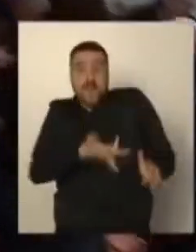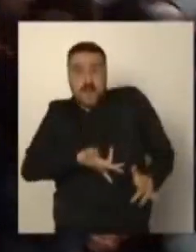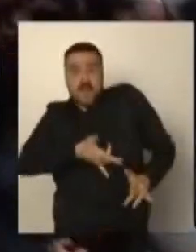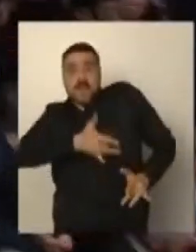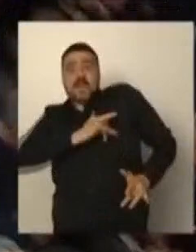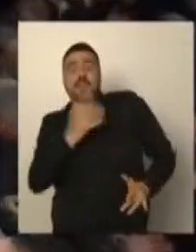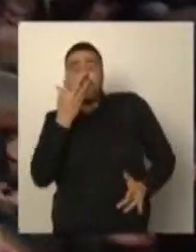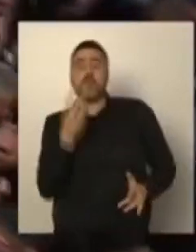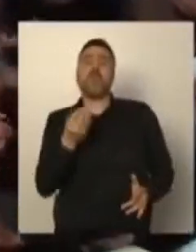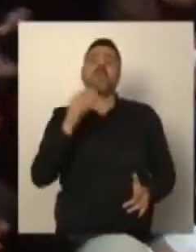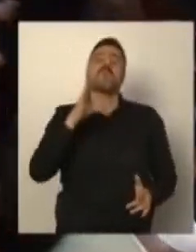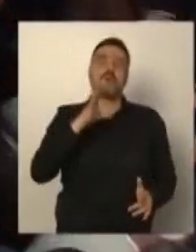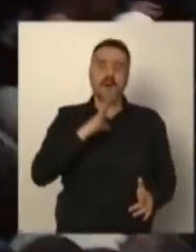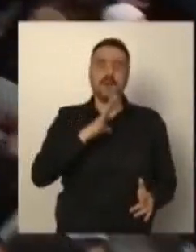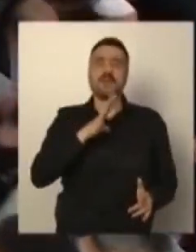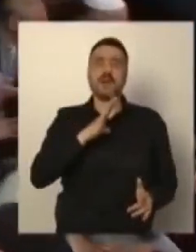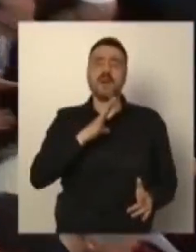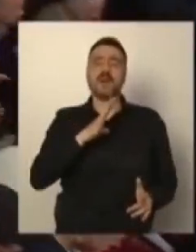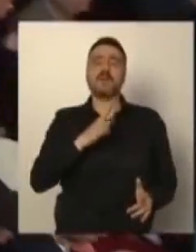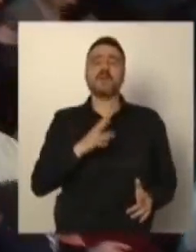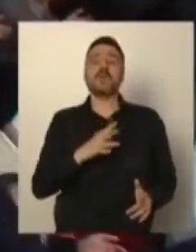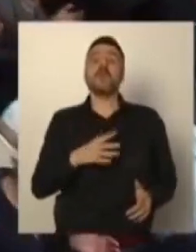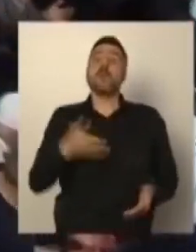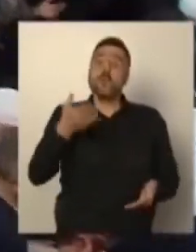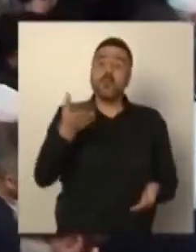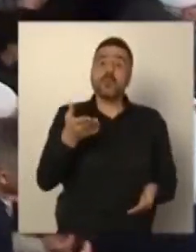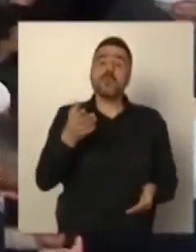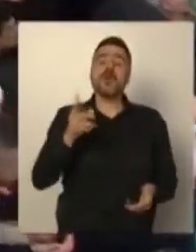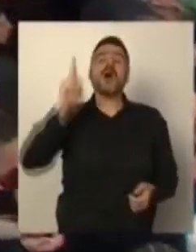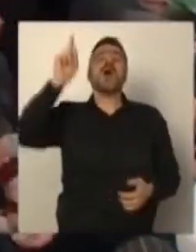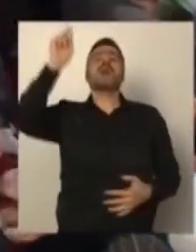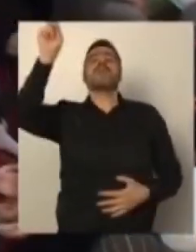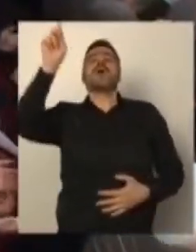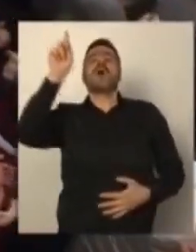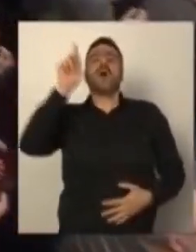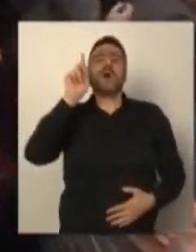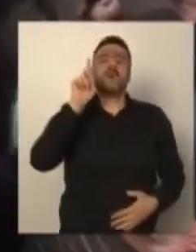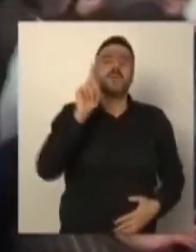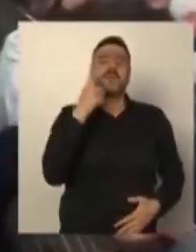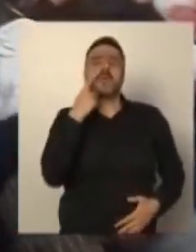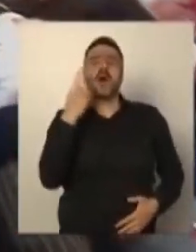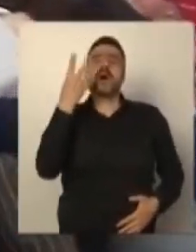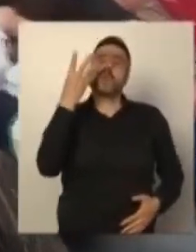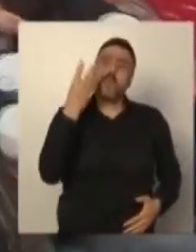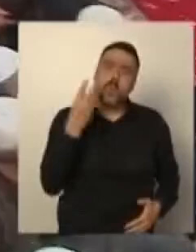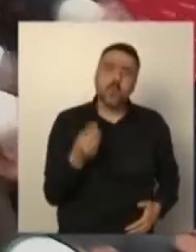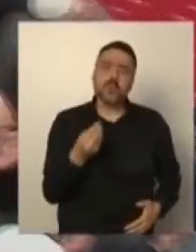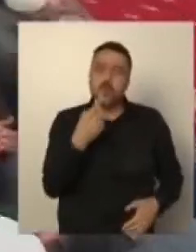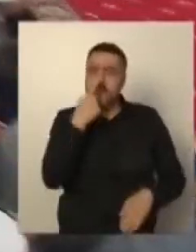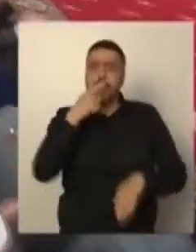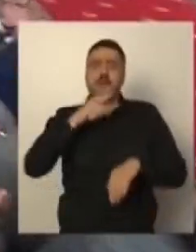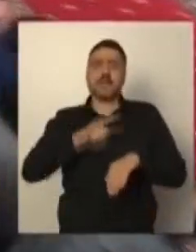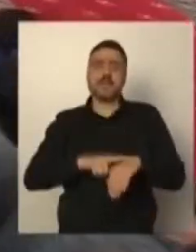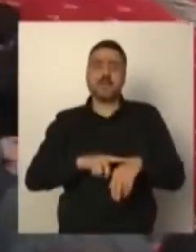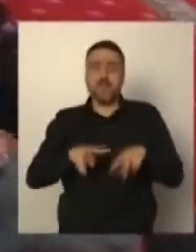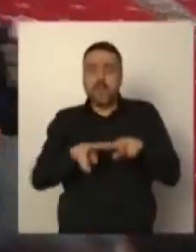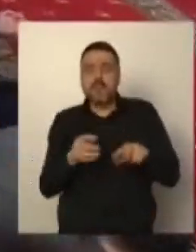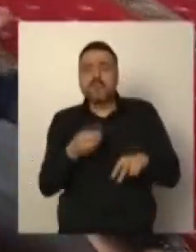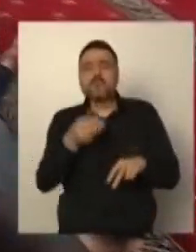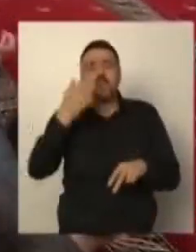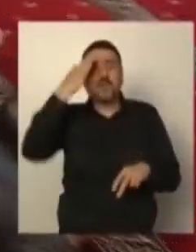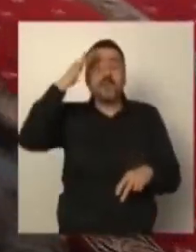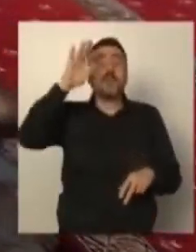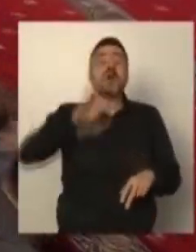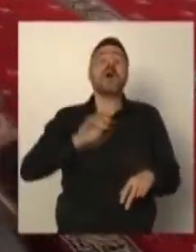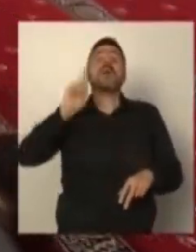can vermeyi son nefesimizde buyurun. Eşhedü en la ilahe illallah ve eşhedü